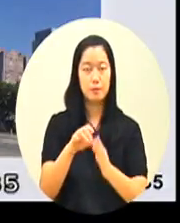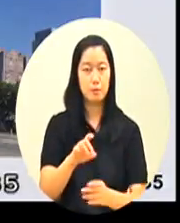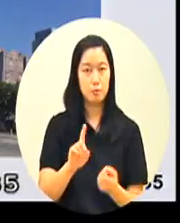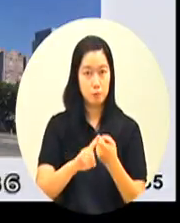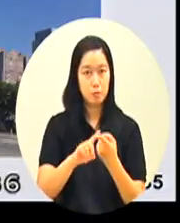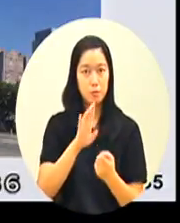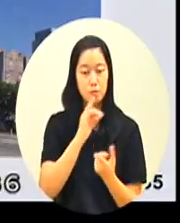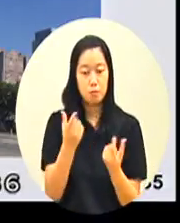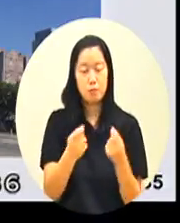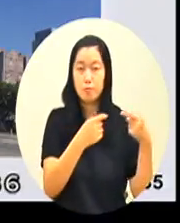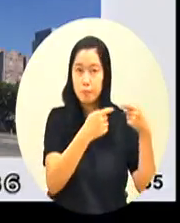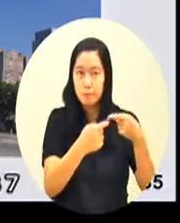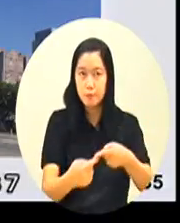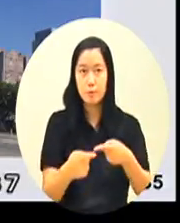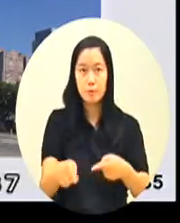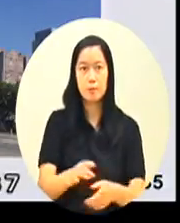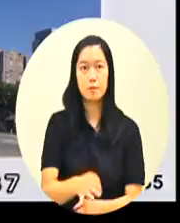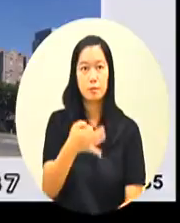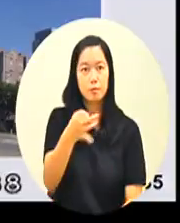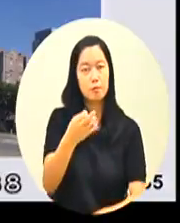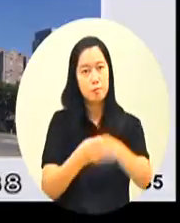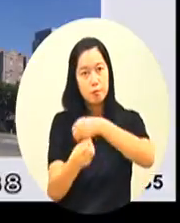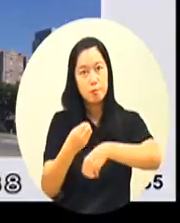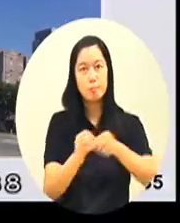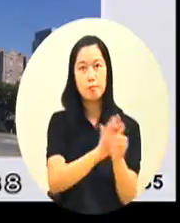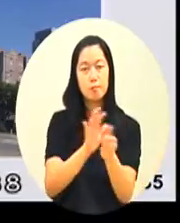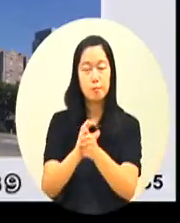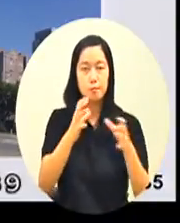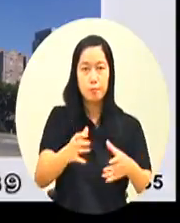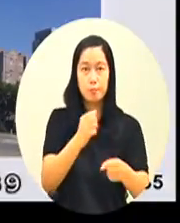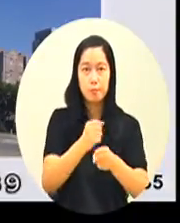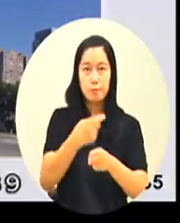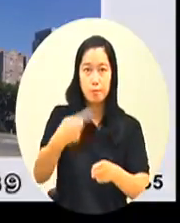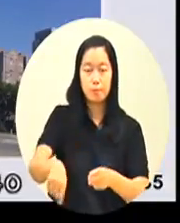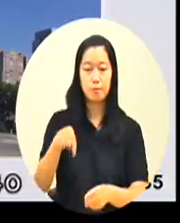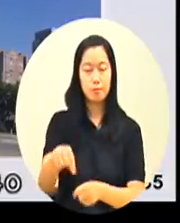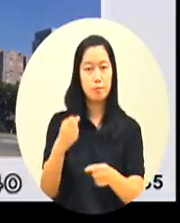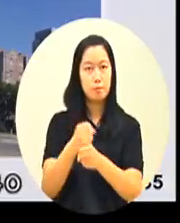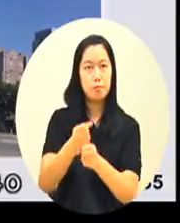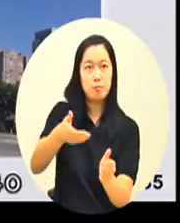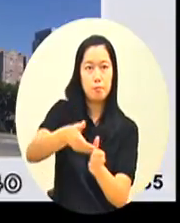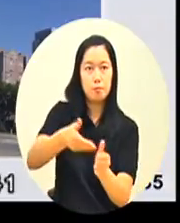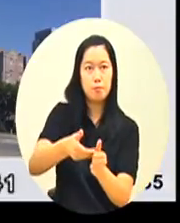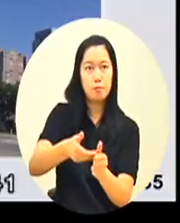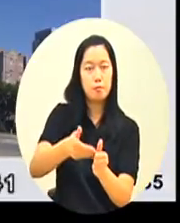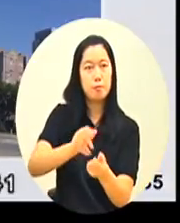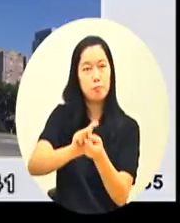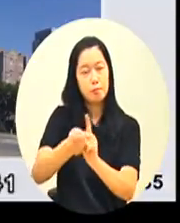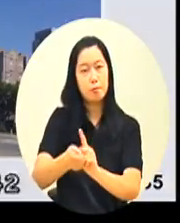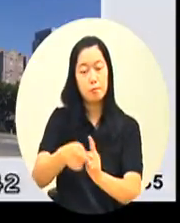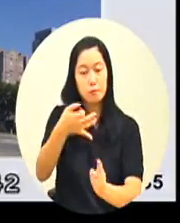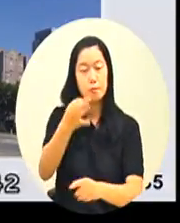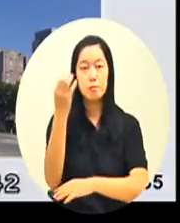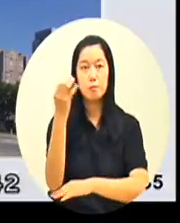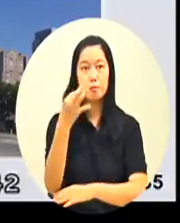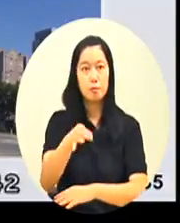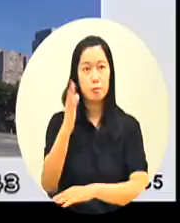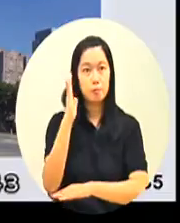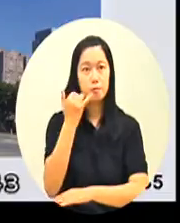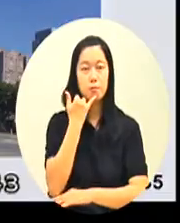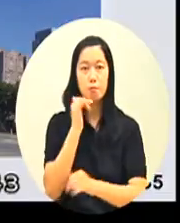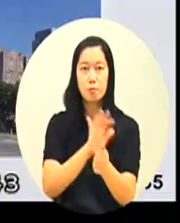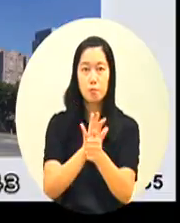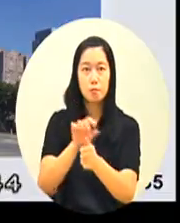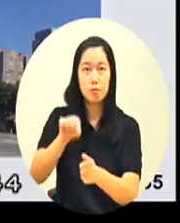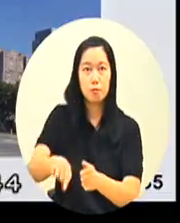会继续秉持以财政资源建设、以建设培养财政的施政理念，来积极多元筹措的